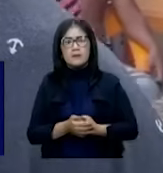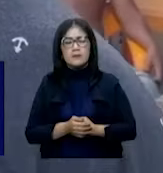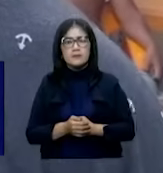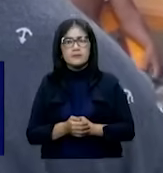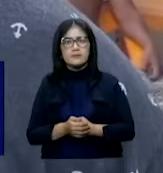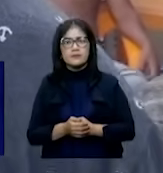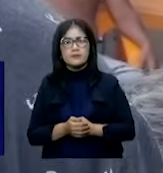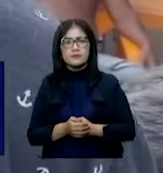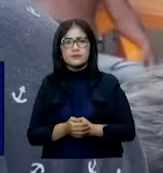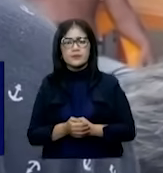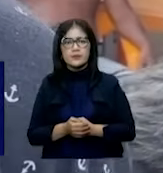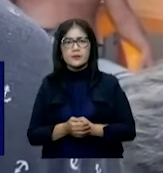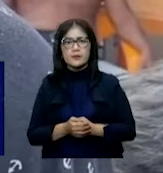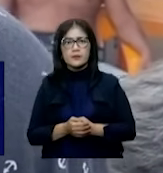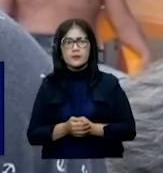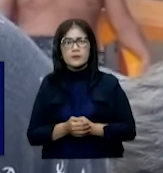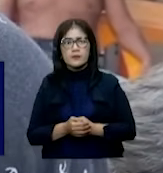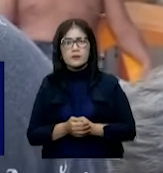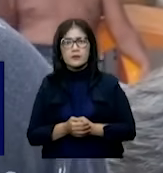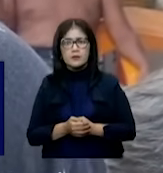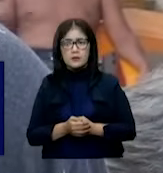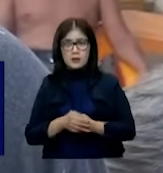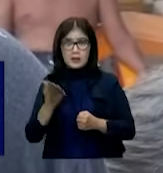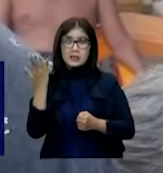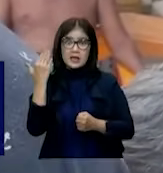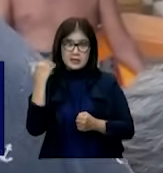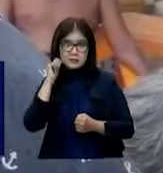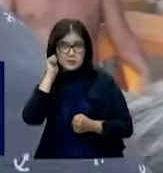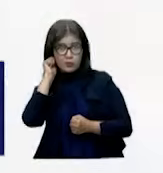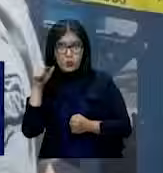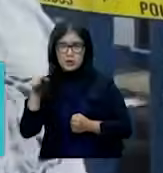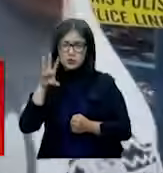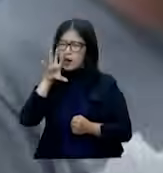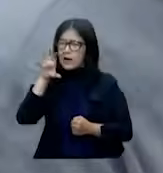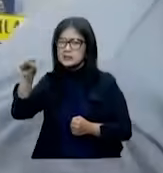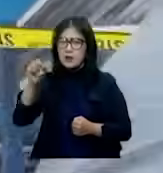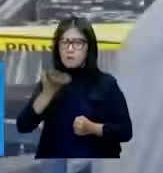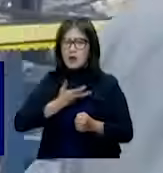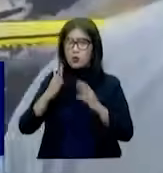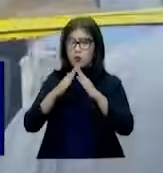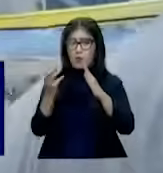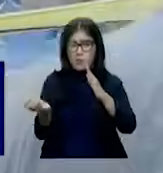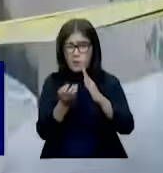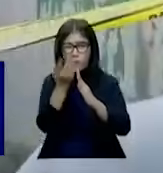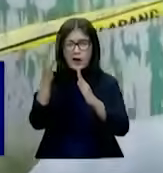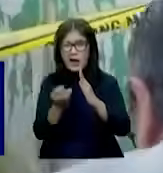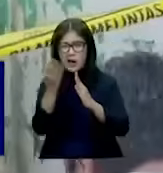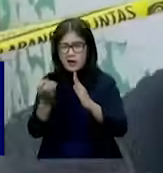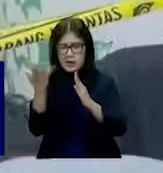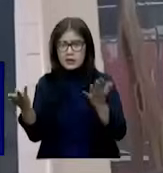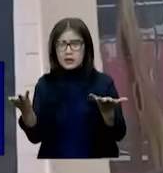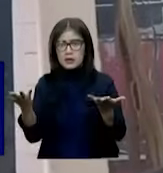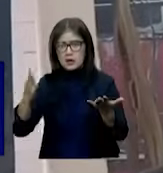yang dicintai ini, seorang ini, dia pernah mengancam ingin membakar. Sementara suami dari wanita